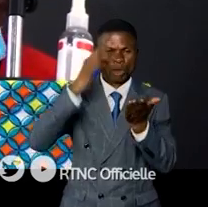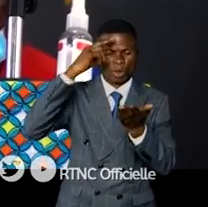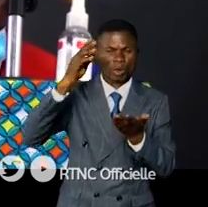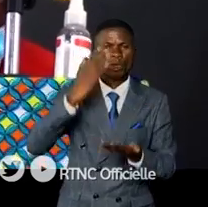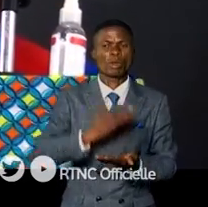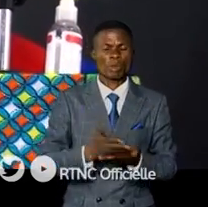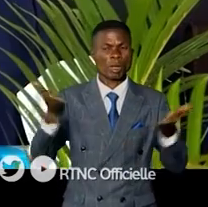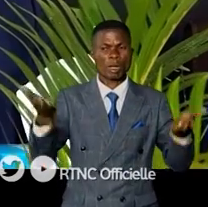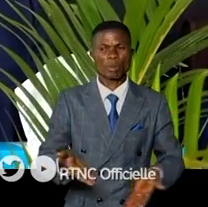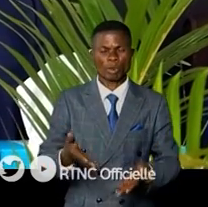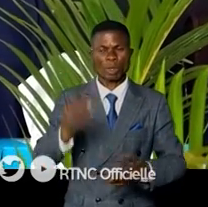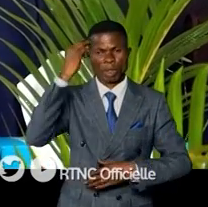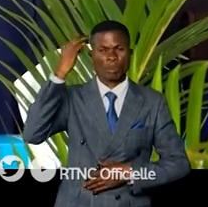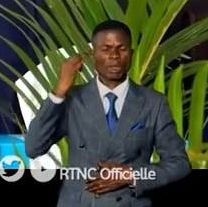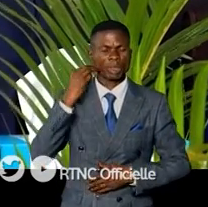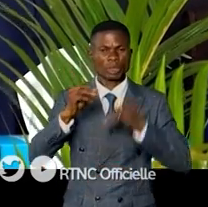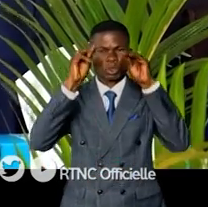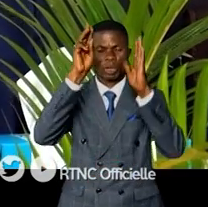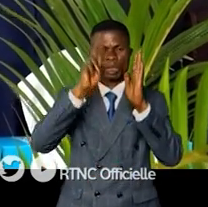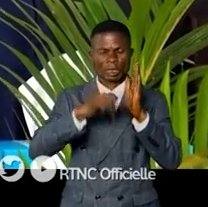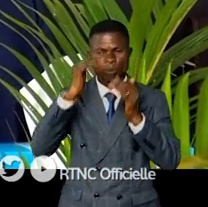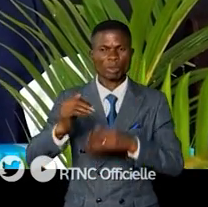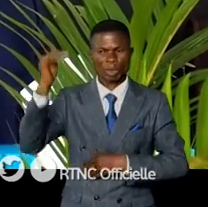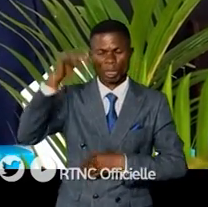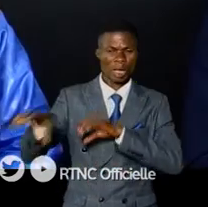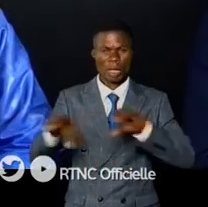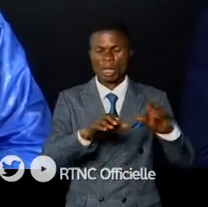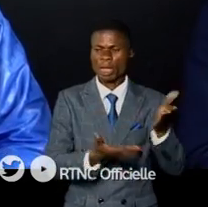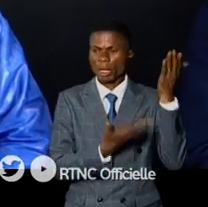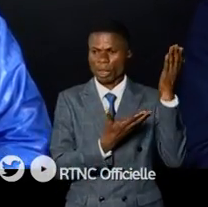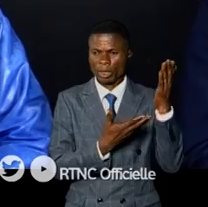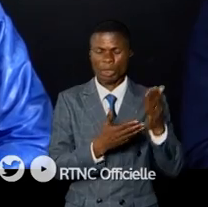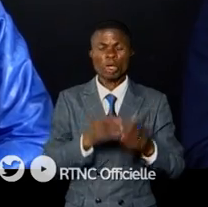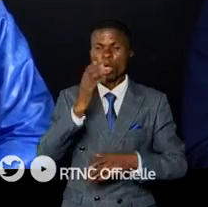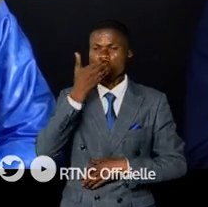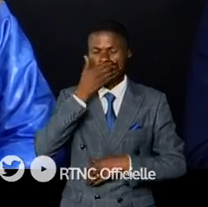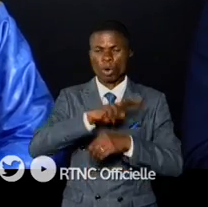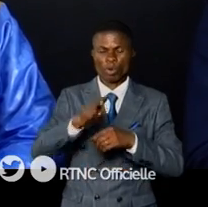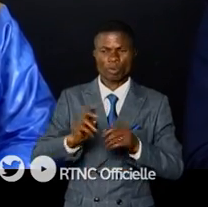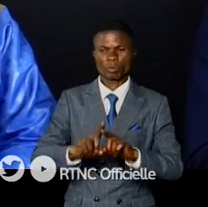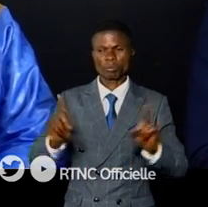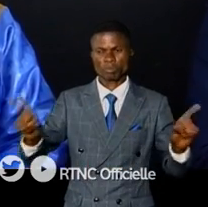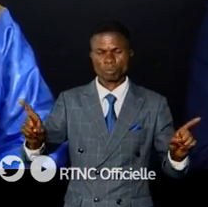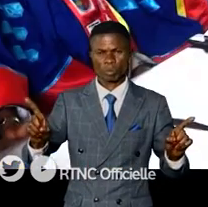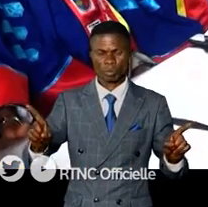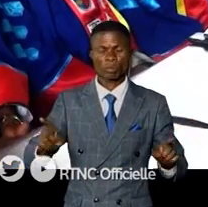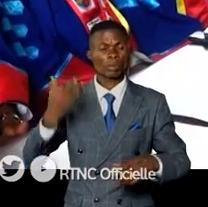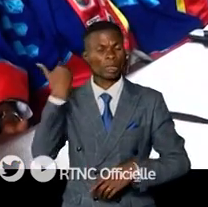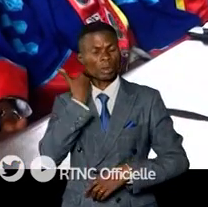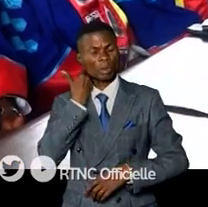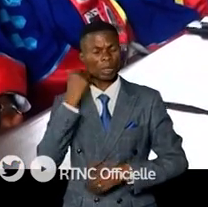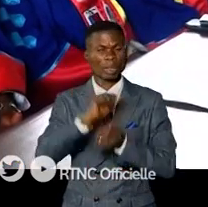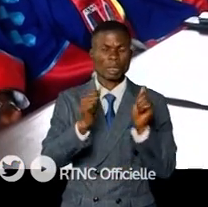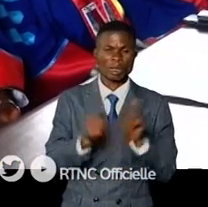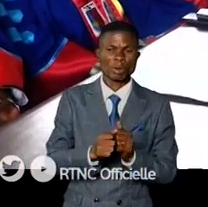face à Thomas Luaka Losenjola. Une cérémonie bien sobre, Covid-19 oblige. Au-delà de la crise sanitaire, des problèmes